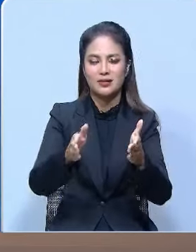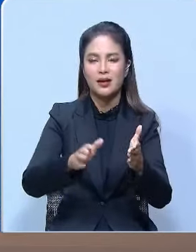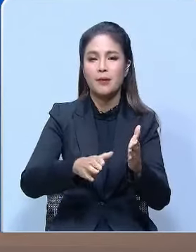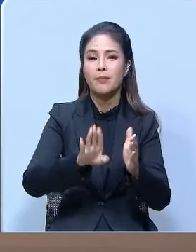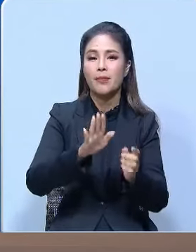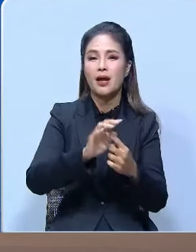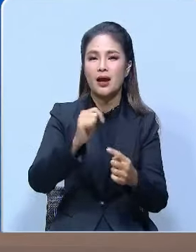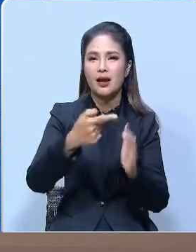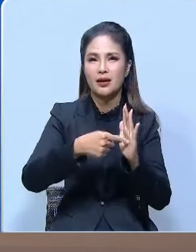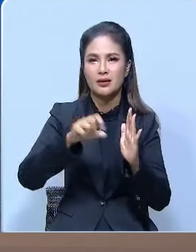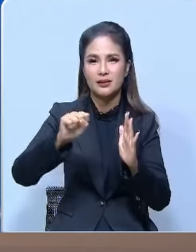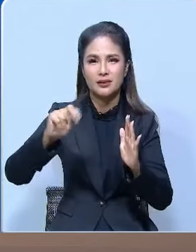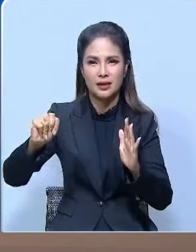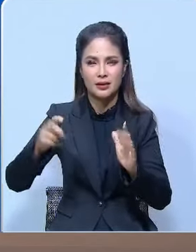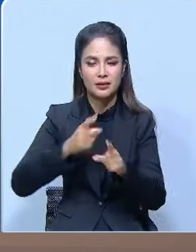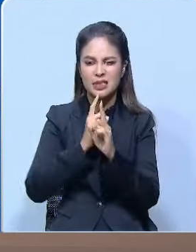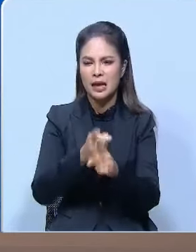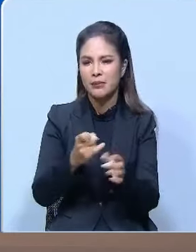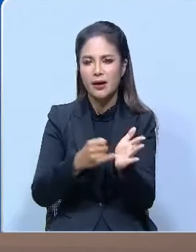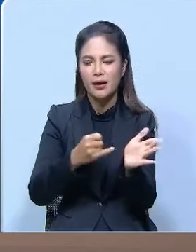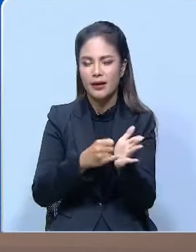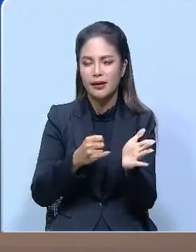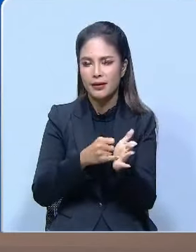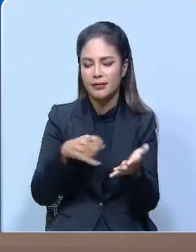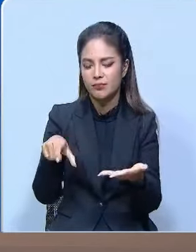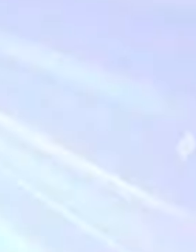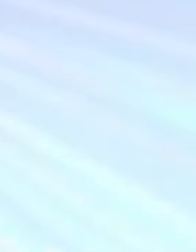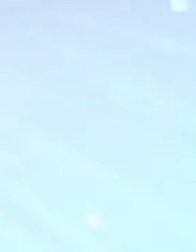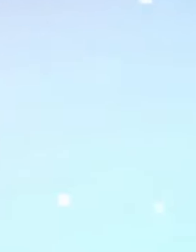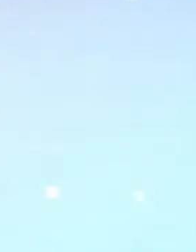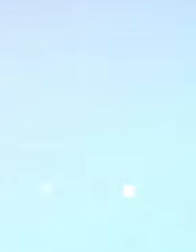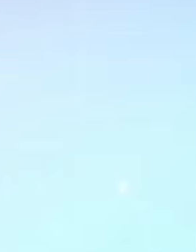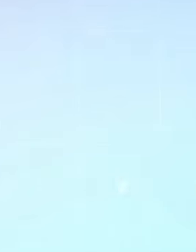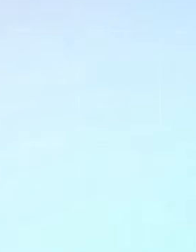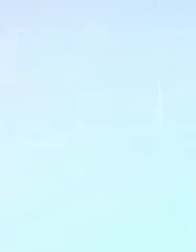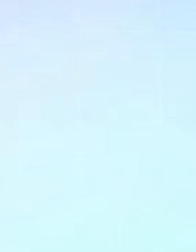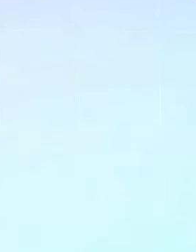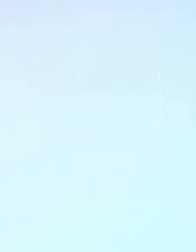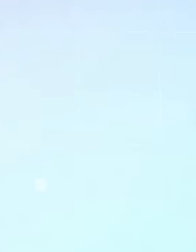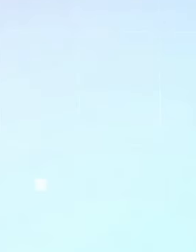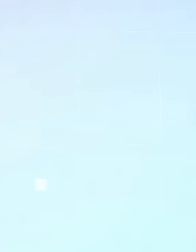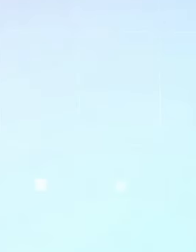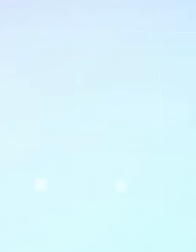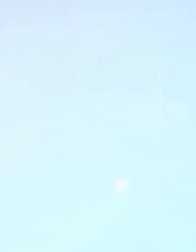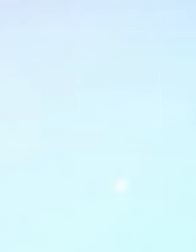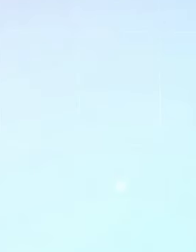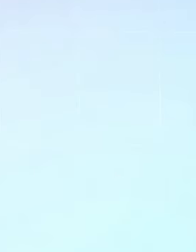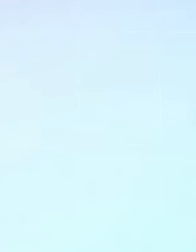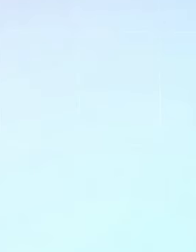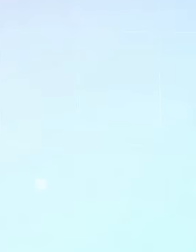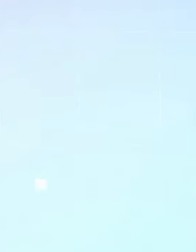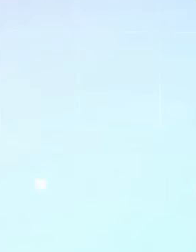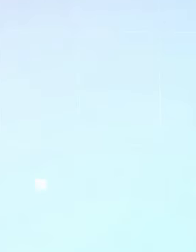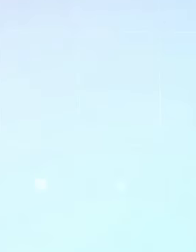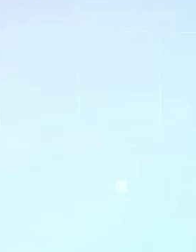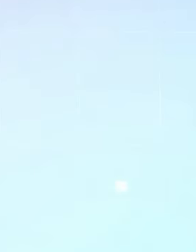ฉะนั้นใครเจอก็ตามตัวไม่ยากหรอกเพราะมันมีสลิปโอนเงินอยู่อย่าหลงเชื่อนะเออืเพื่อคุณ